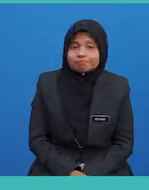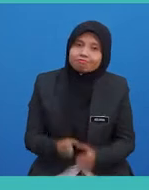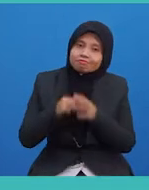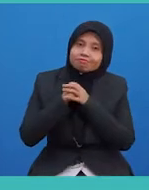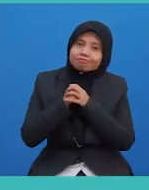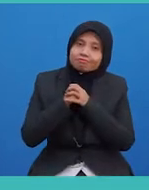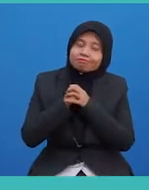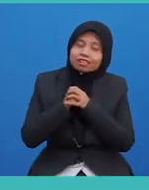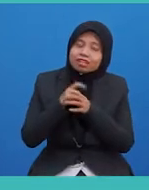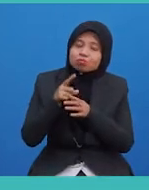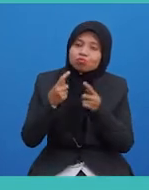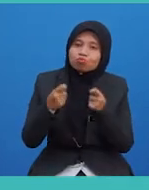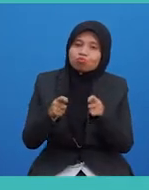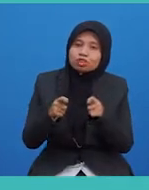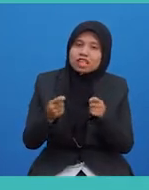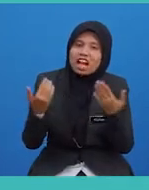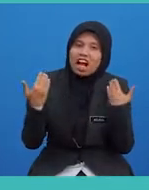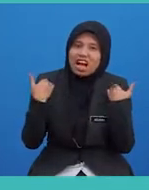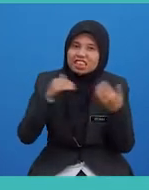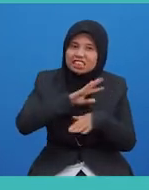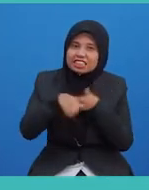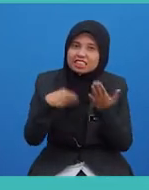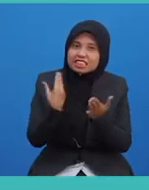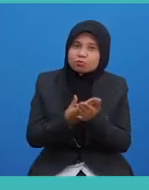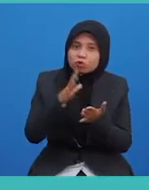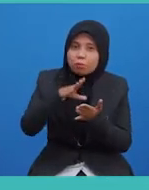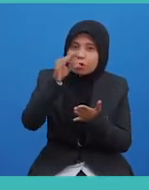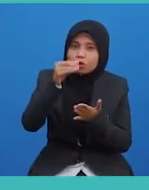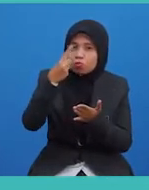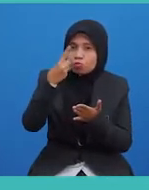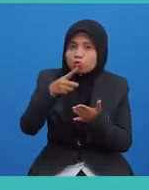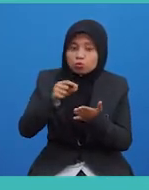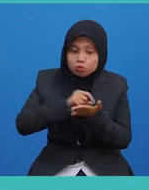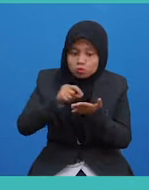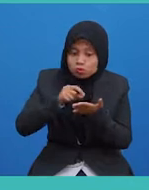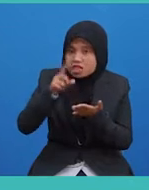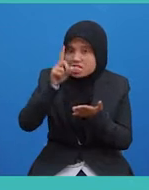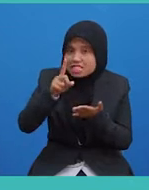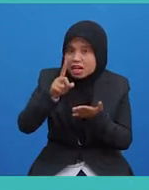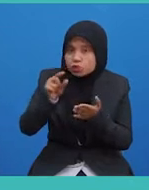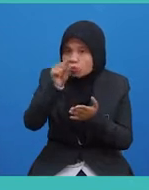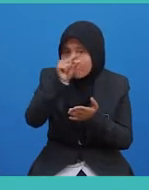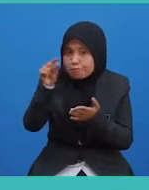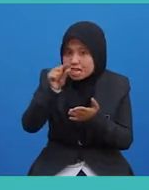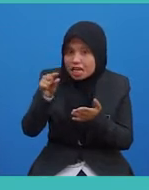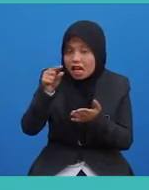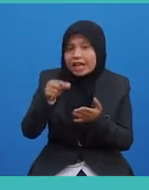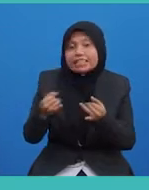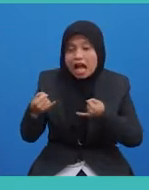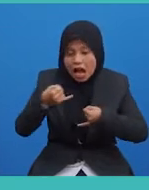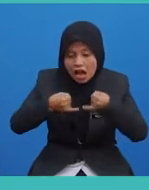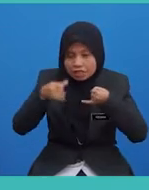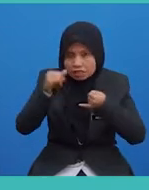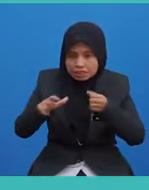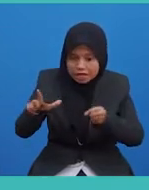Tahniah, kamu telah mempunyai semua maklumat yang diperlukan untuk menulis satu perenggan analisis yang